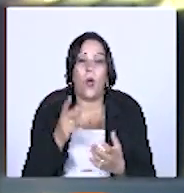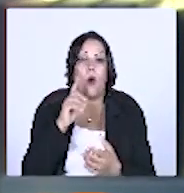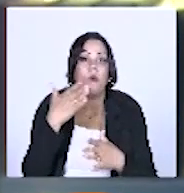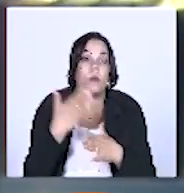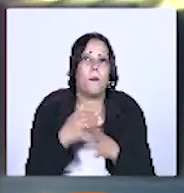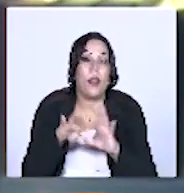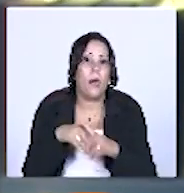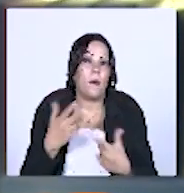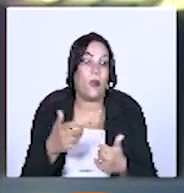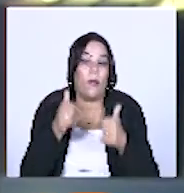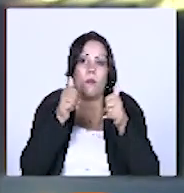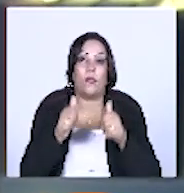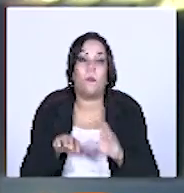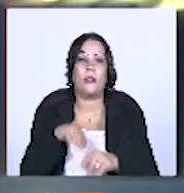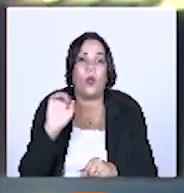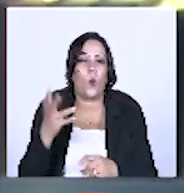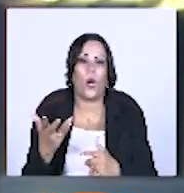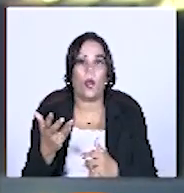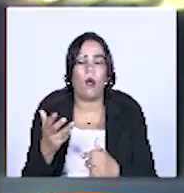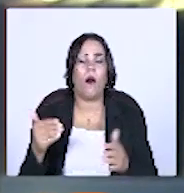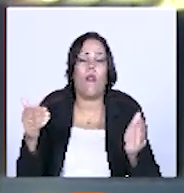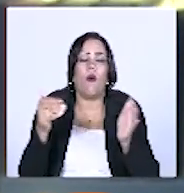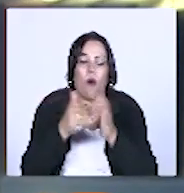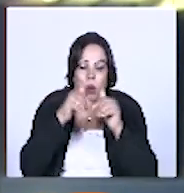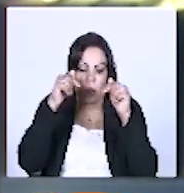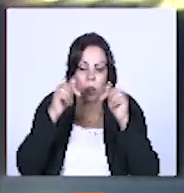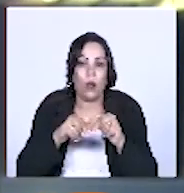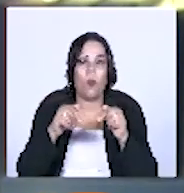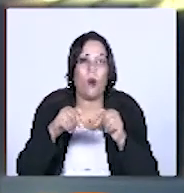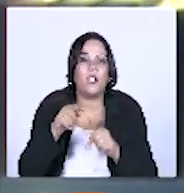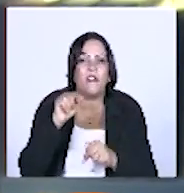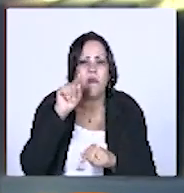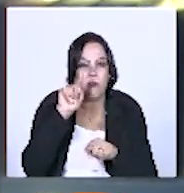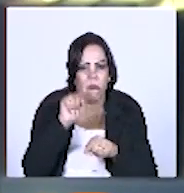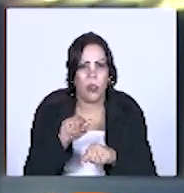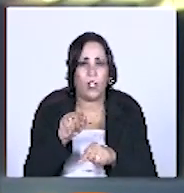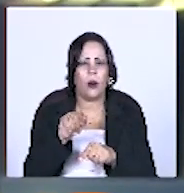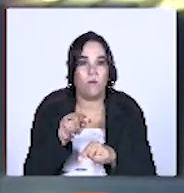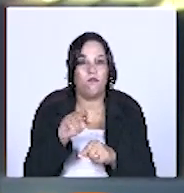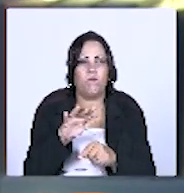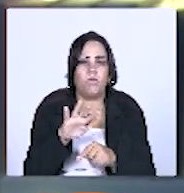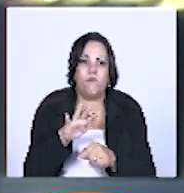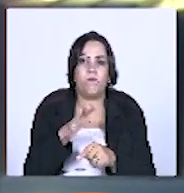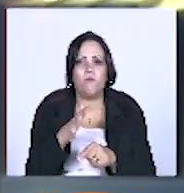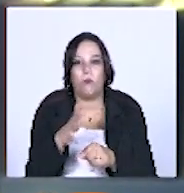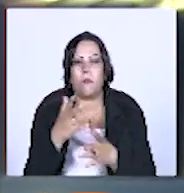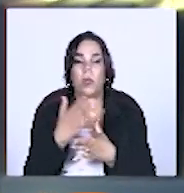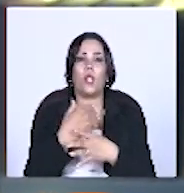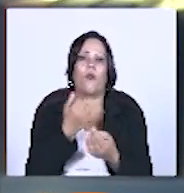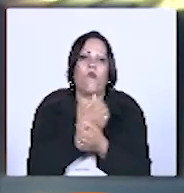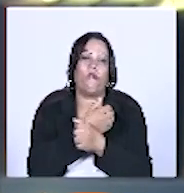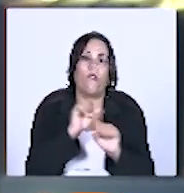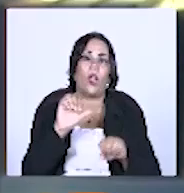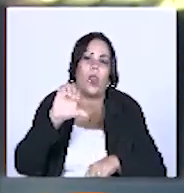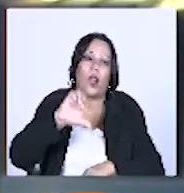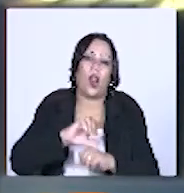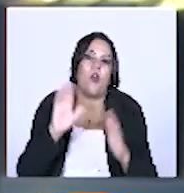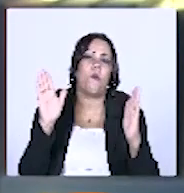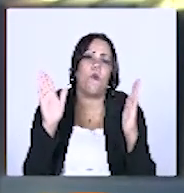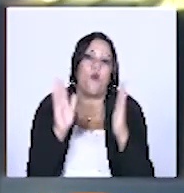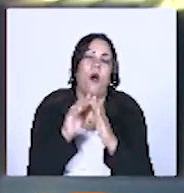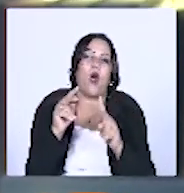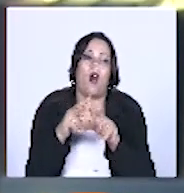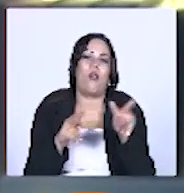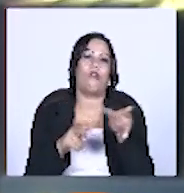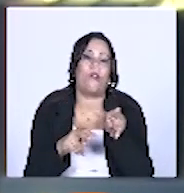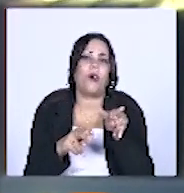ونتائجها ايه يعني حتى هذه اللحظه في قدر من ا الانفلات في المواجهه بين الطرفين